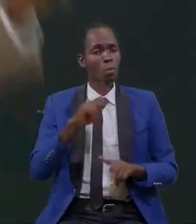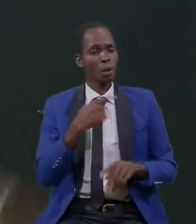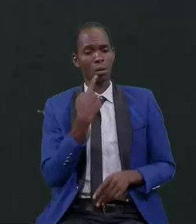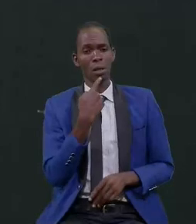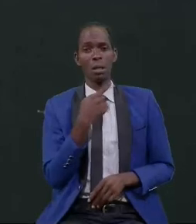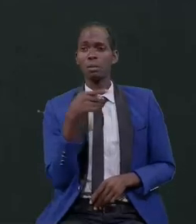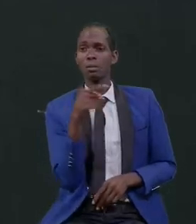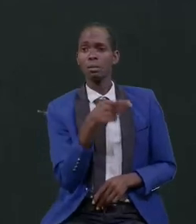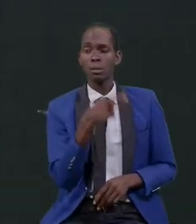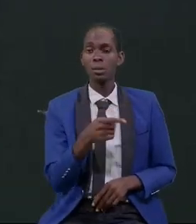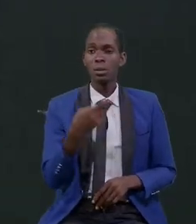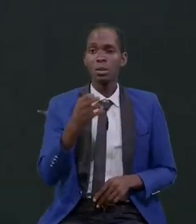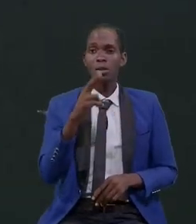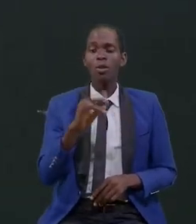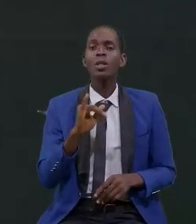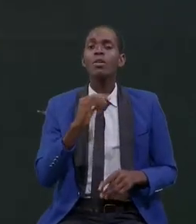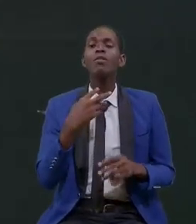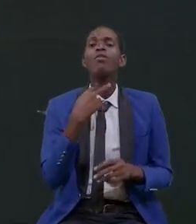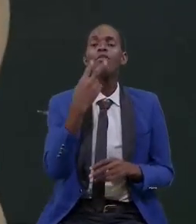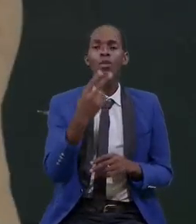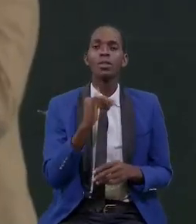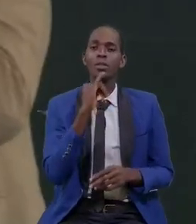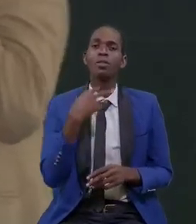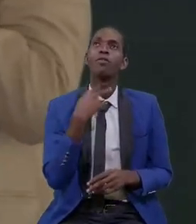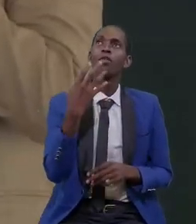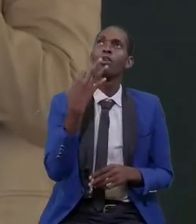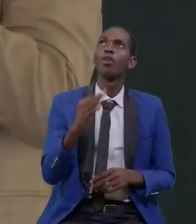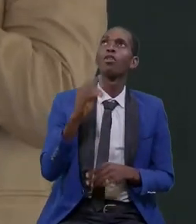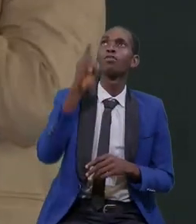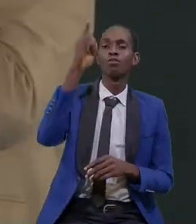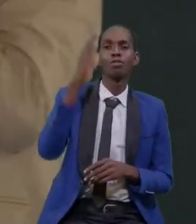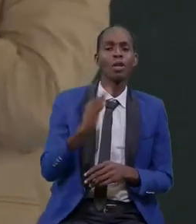Ça, c'est la voix d'un Dieu et non la voix d'un homme.